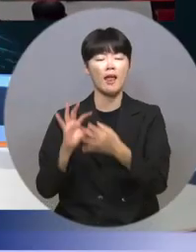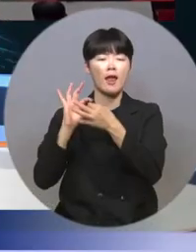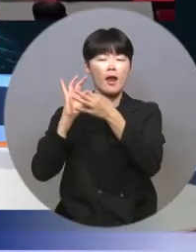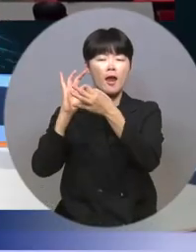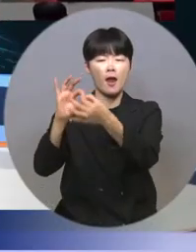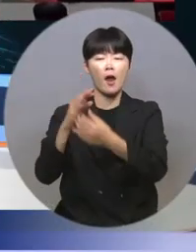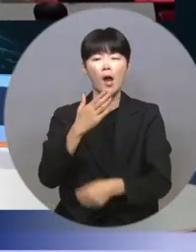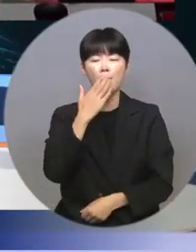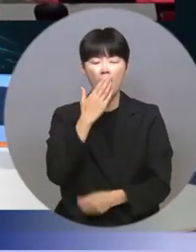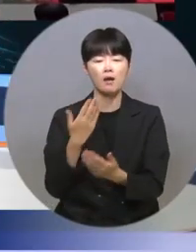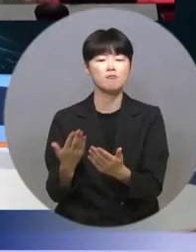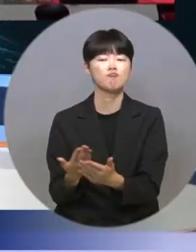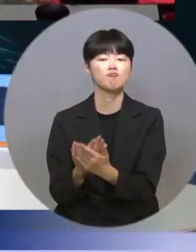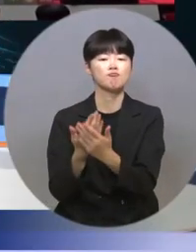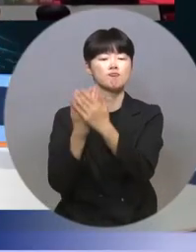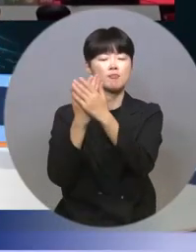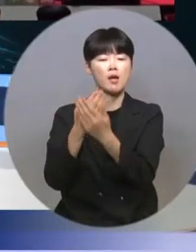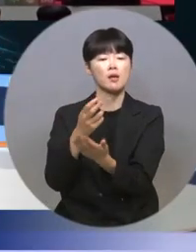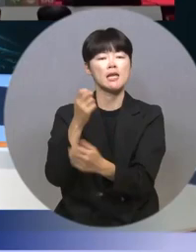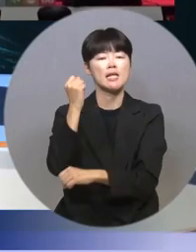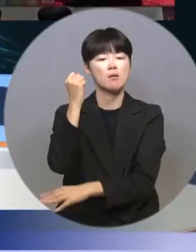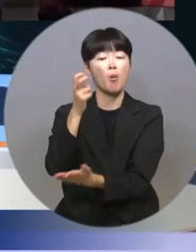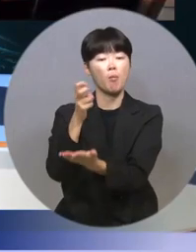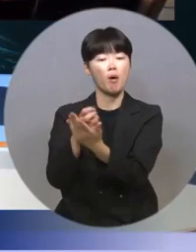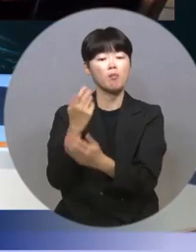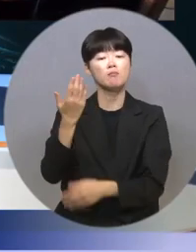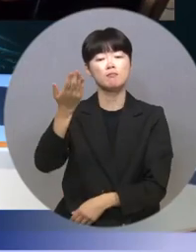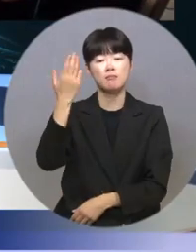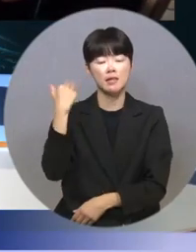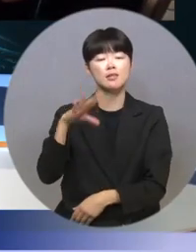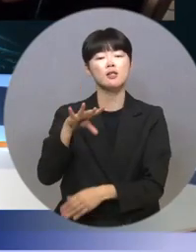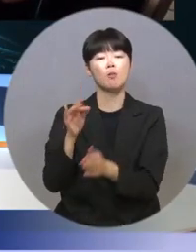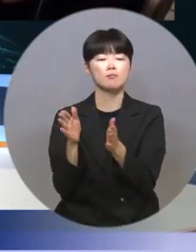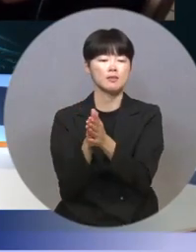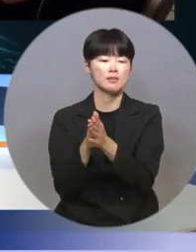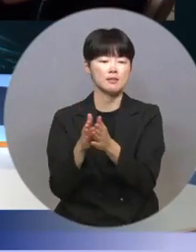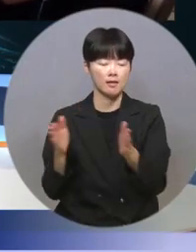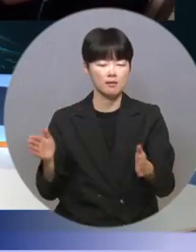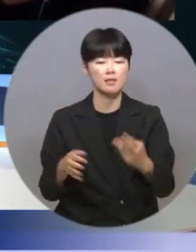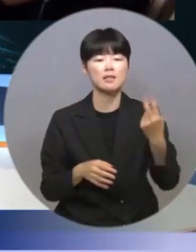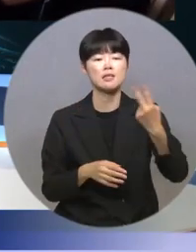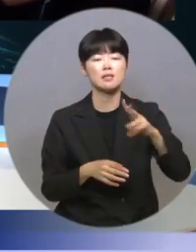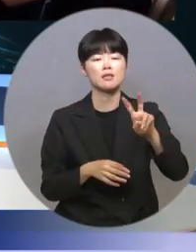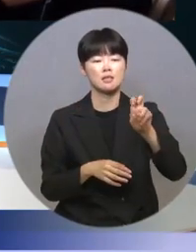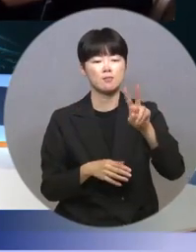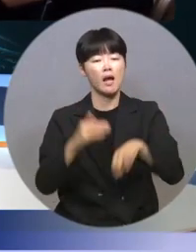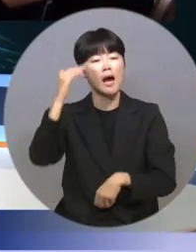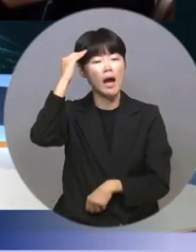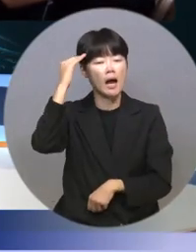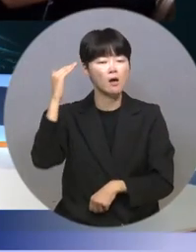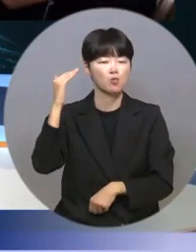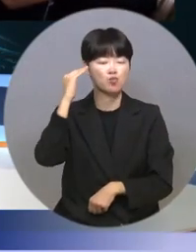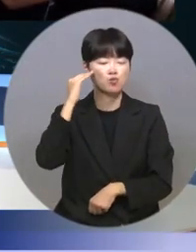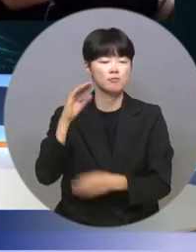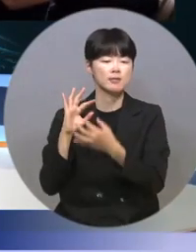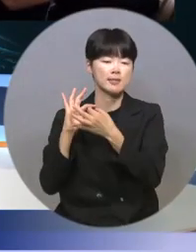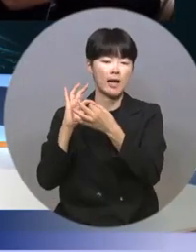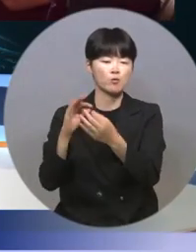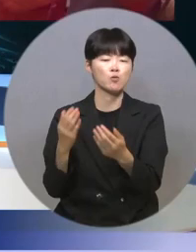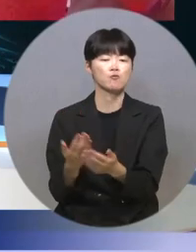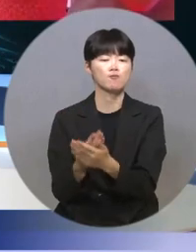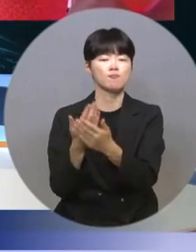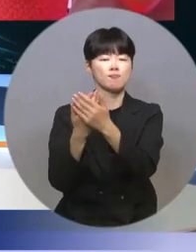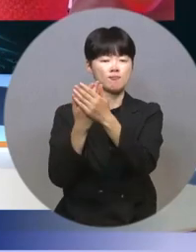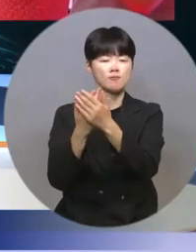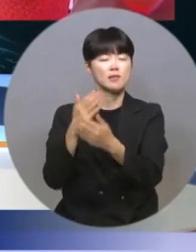지속가능발전기본법이 지난달 시행된 이후 처음 개최된 2022 대한민국 지속가능발전대회가 충남 보령에서